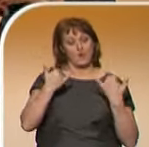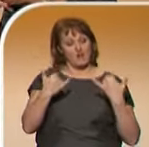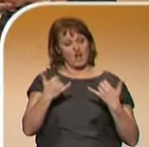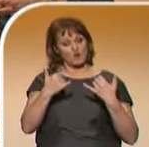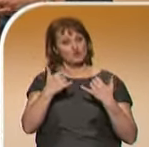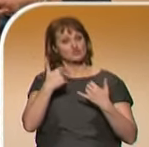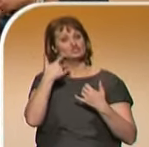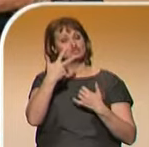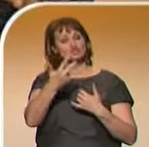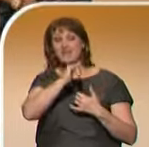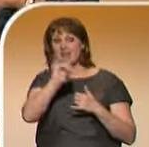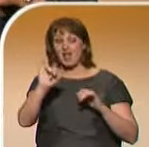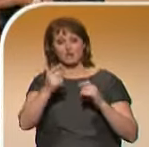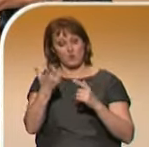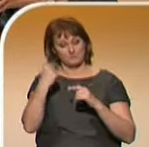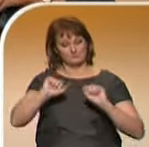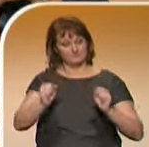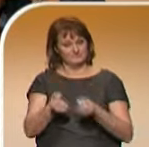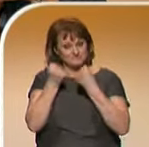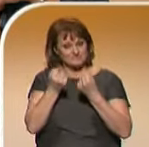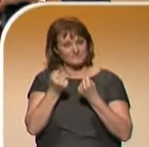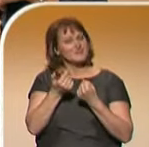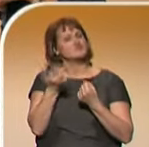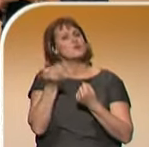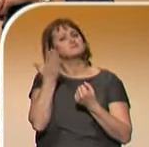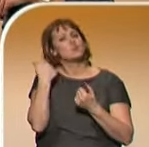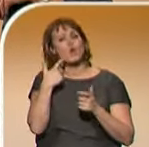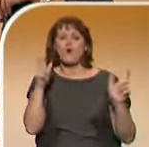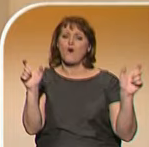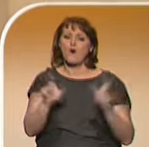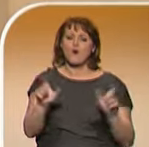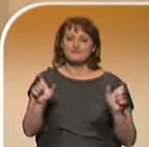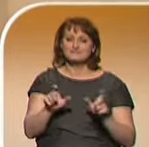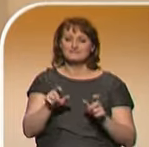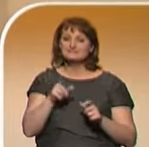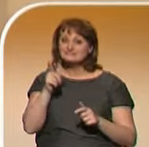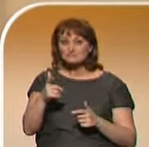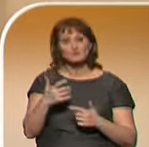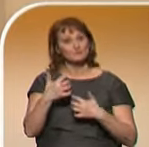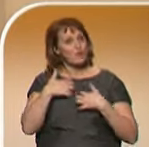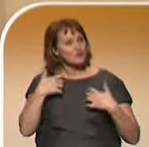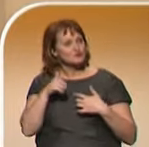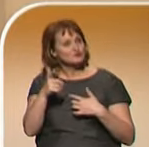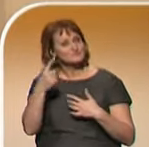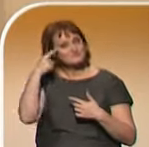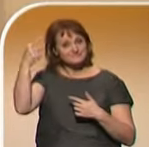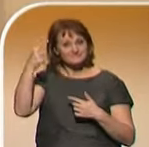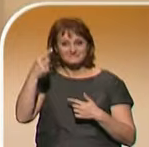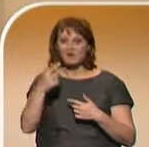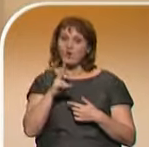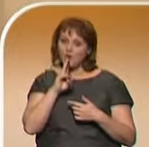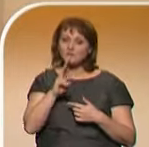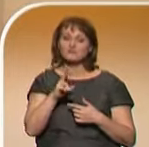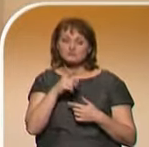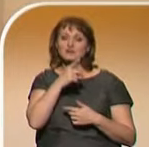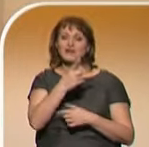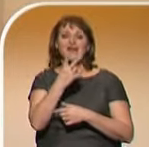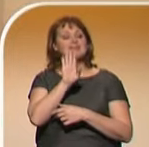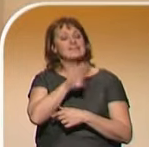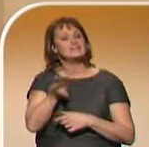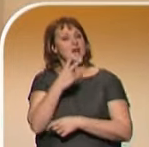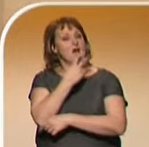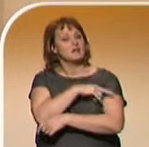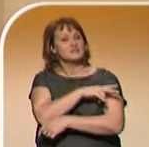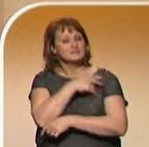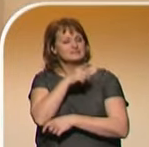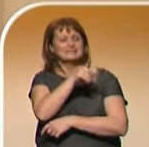let od svého působení. Jak proběhly ty oslavy úplně na závěr? No, to jste mě teda hrozně potěšila, že jste si na to vzpomněla, protože opravdu klinika dětské neurologie